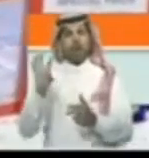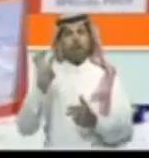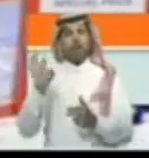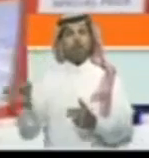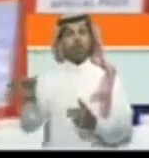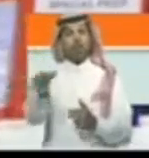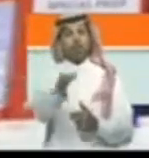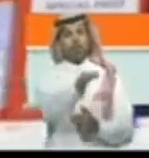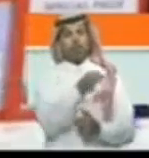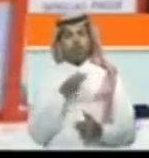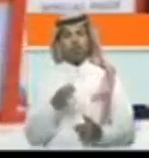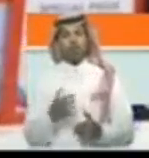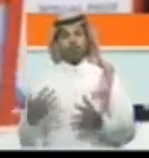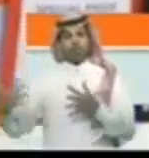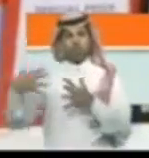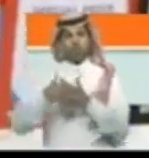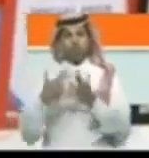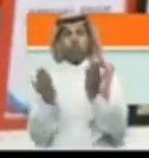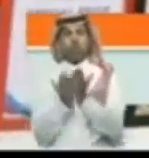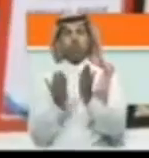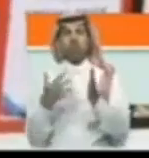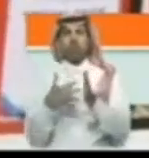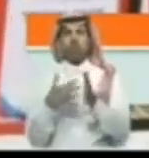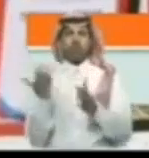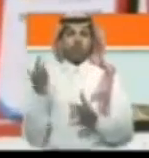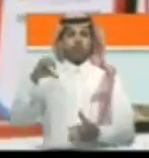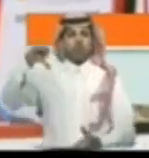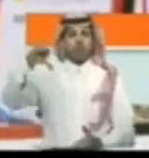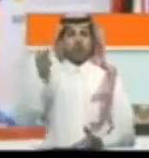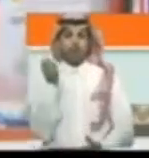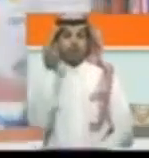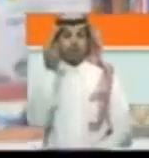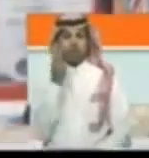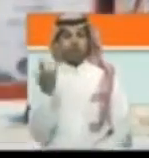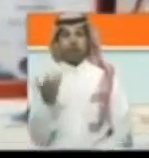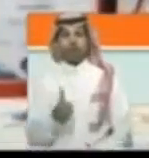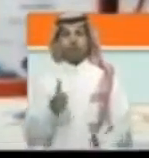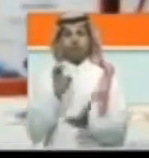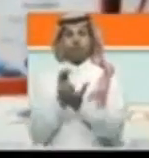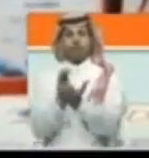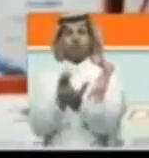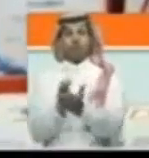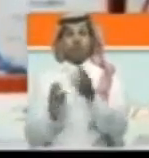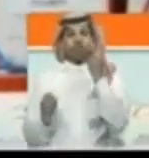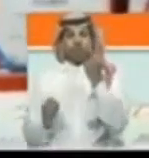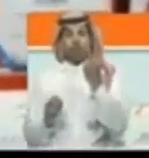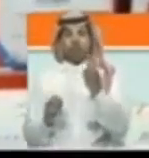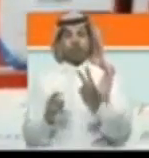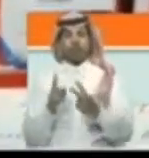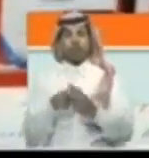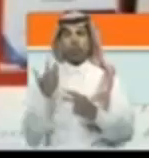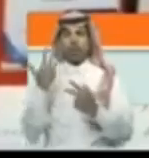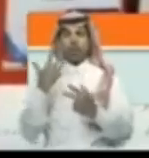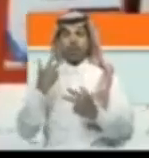حول العالم. وشارك طلبة الجامعة بتسع مشاريع ابتكارية، حيث حققوا جائزتين حصريتين